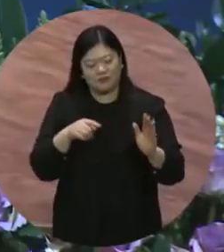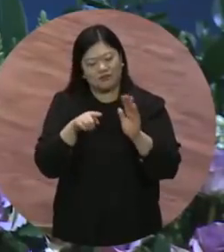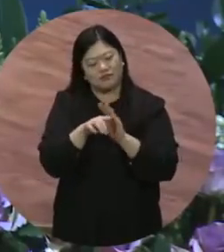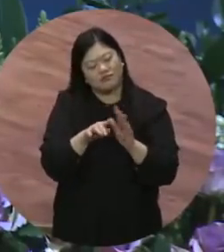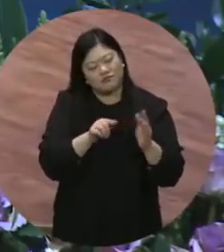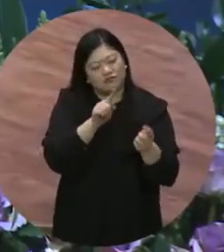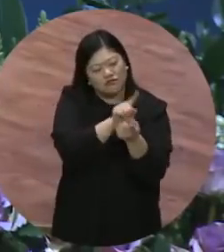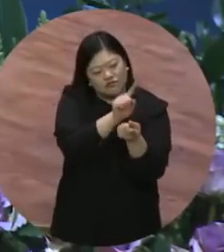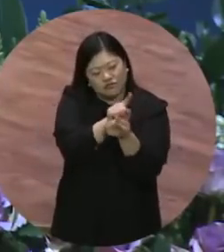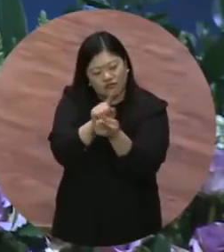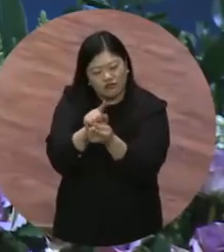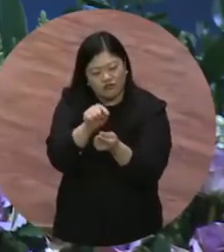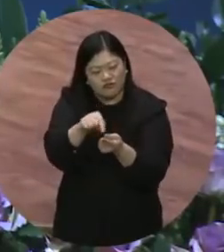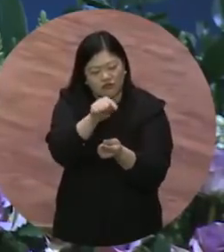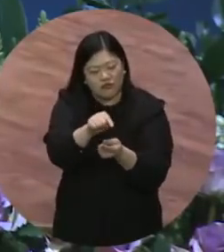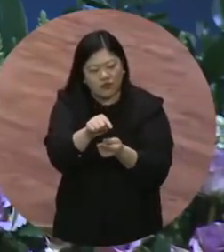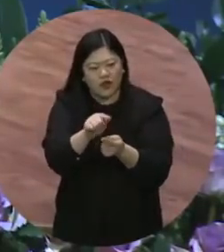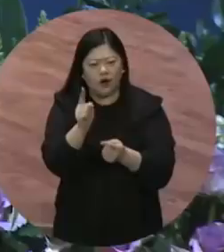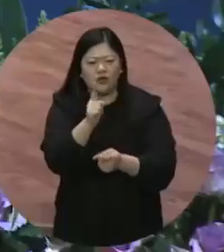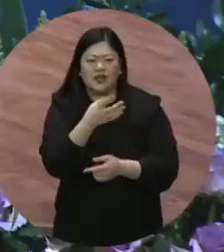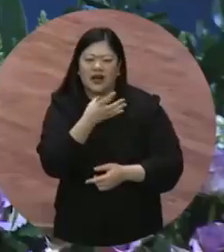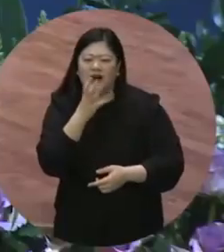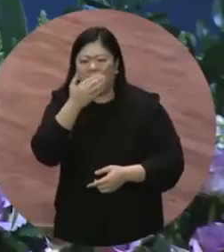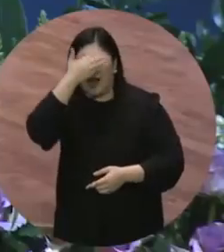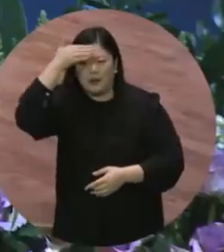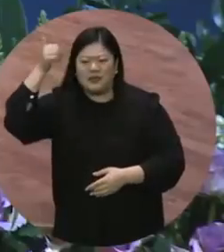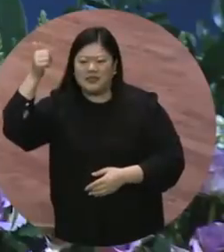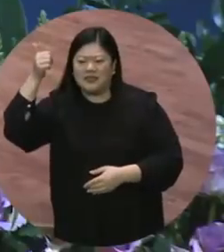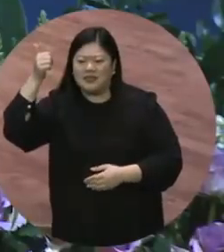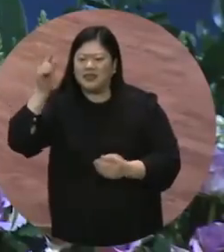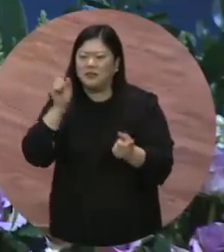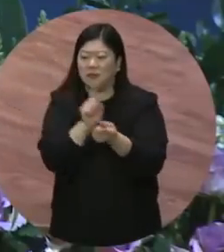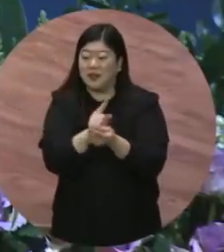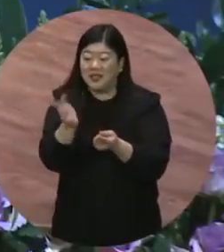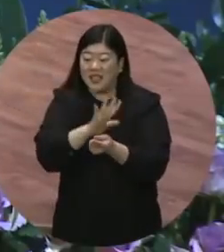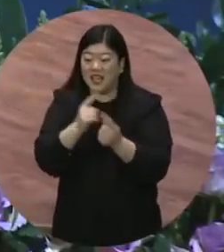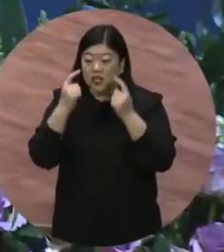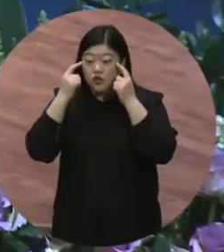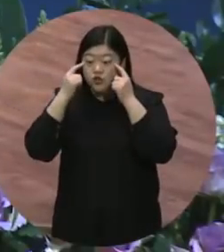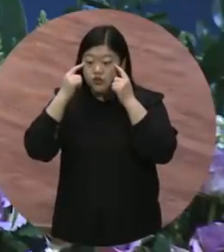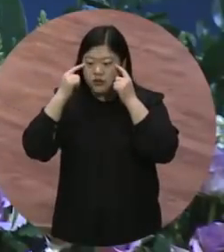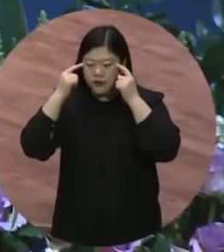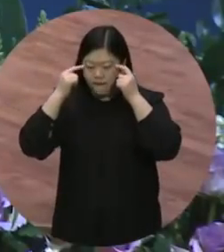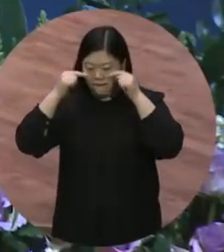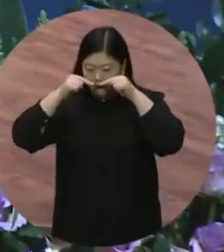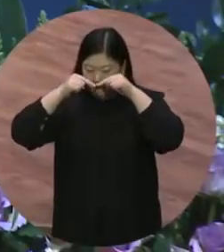뭐냐면 눈에 화가 가득해요. 무슨 말만 하면 화를 냅니다.